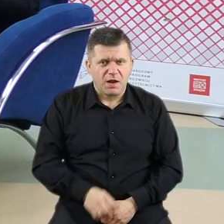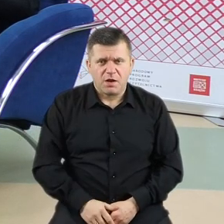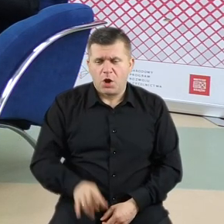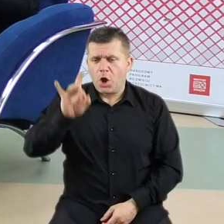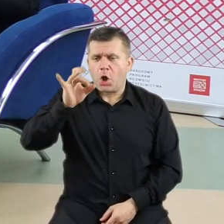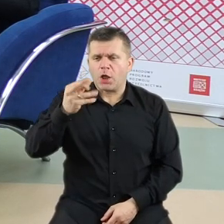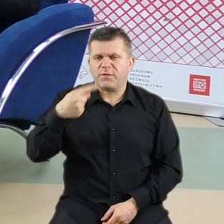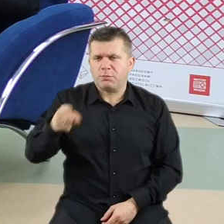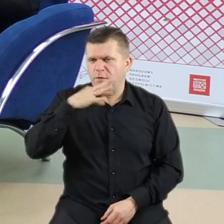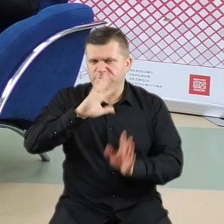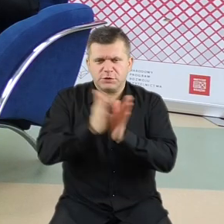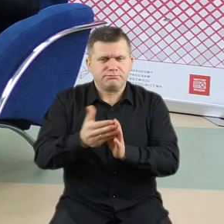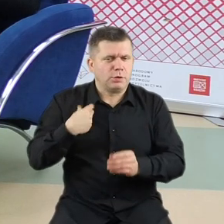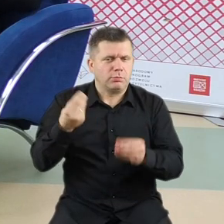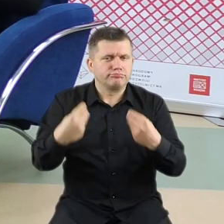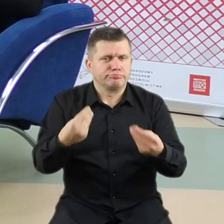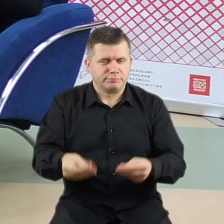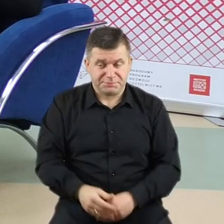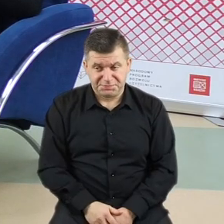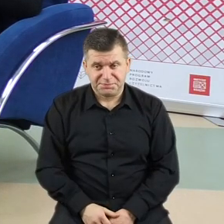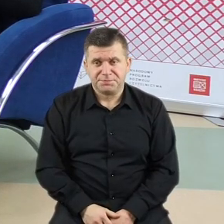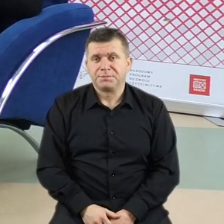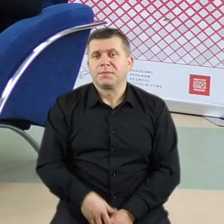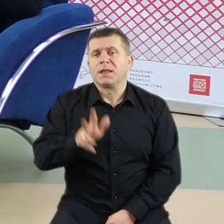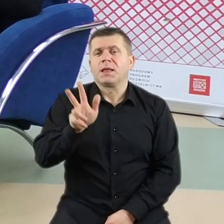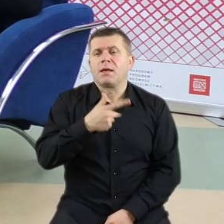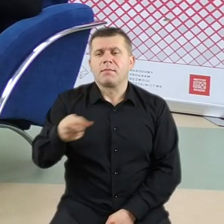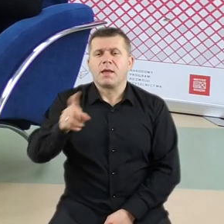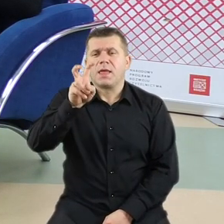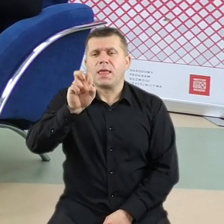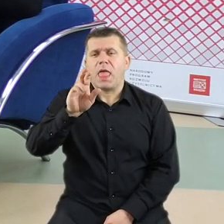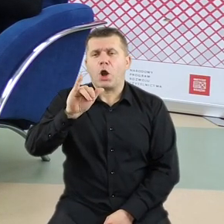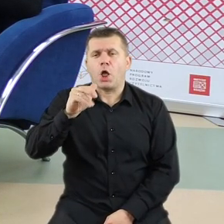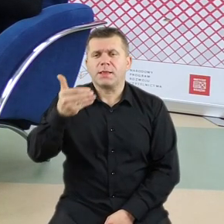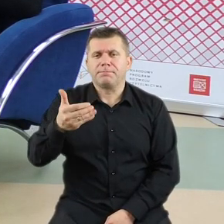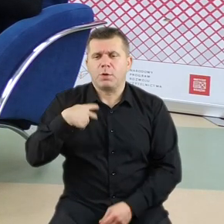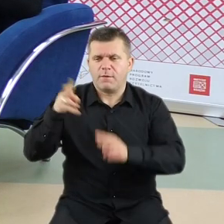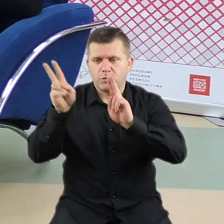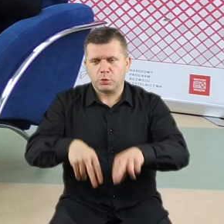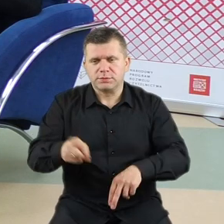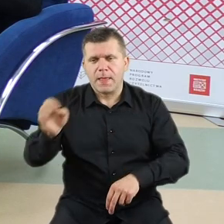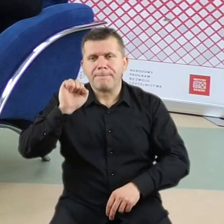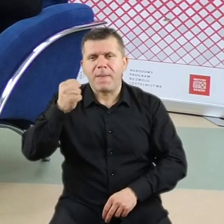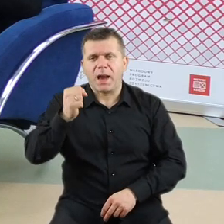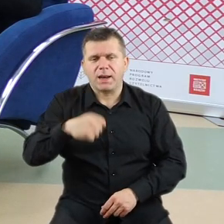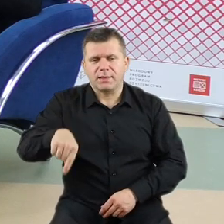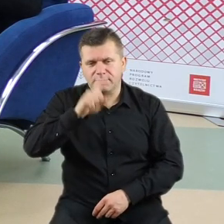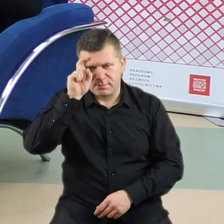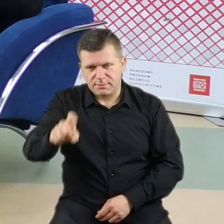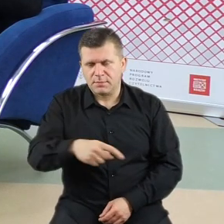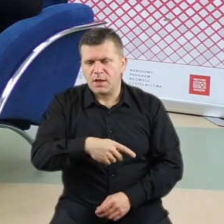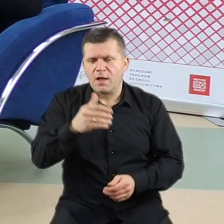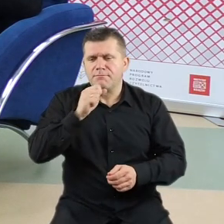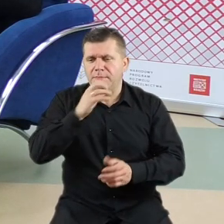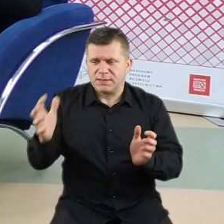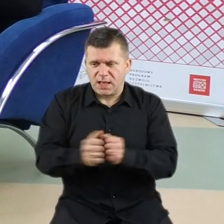też powiedział, że wszystko cacy było, tak? Tak. Kiedy Hieronima, który wrócił z Berlina, odnalazła babcia i chciała go wychowywać, to